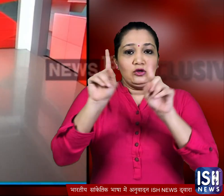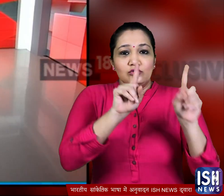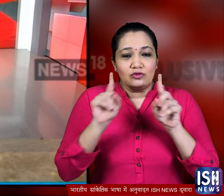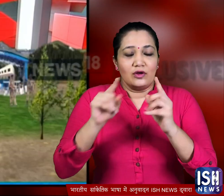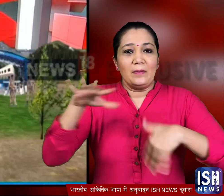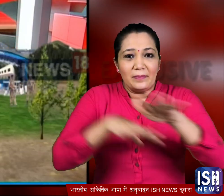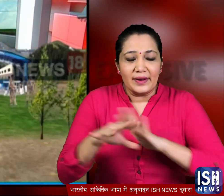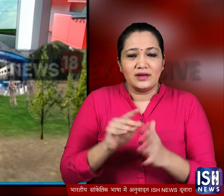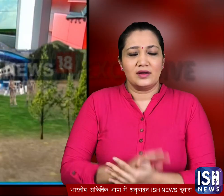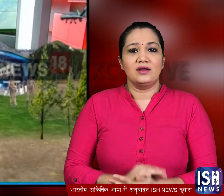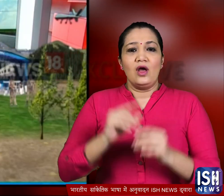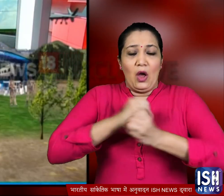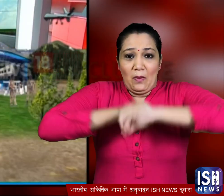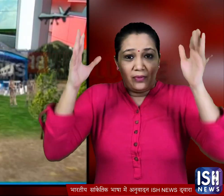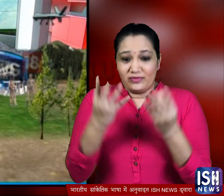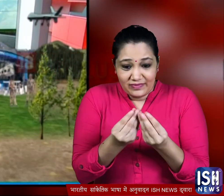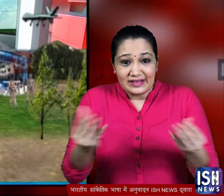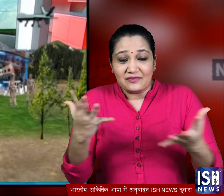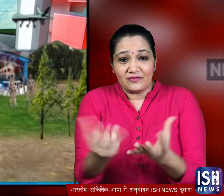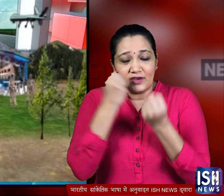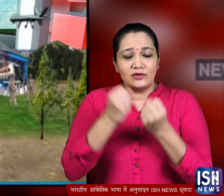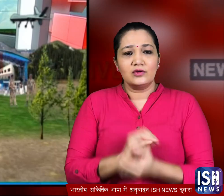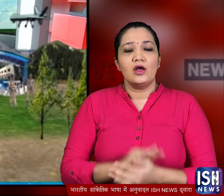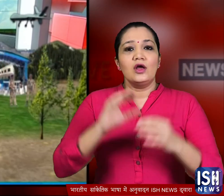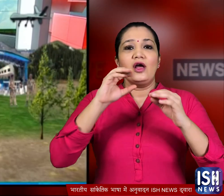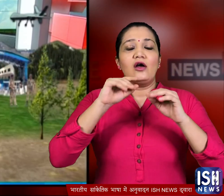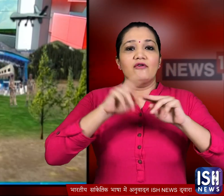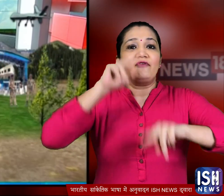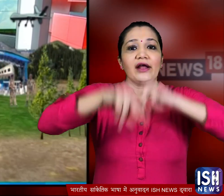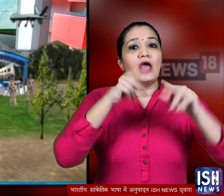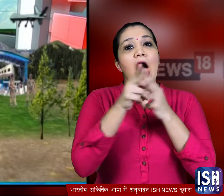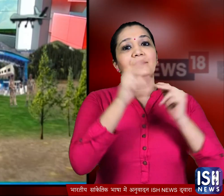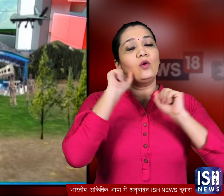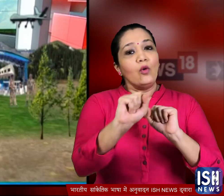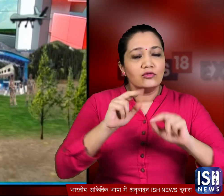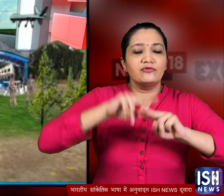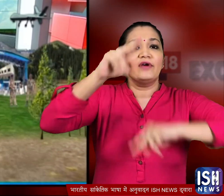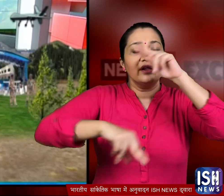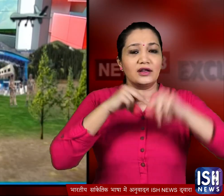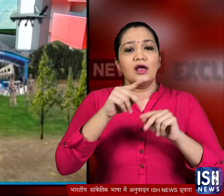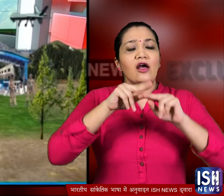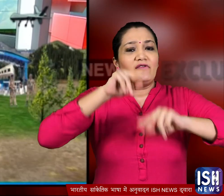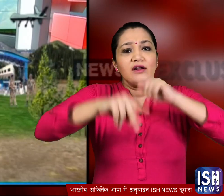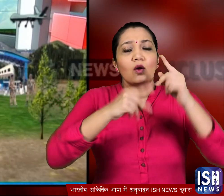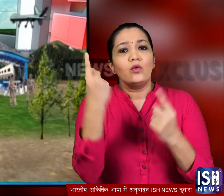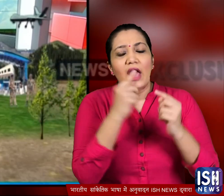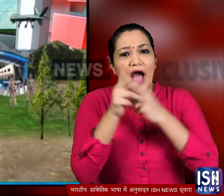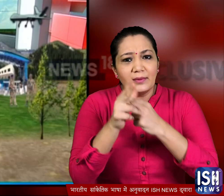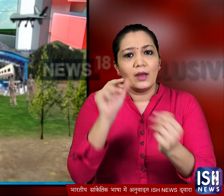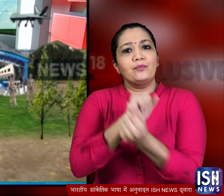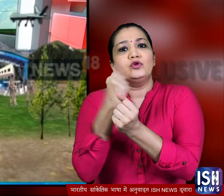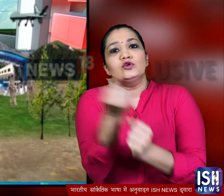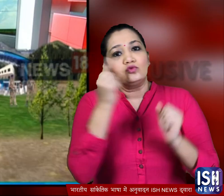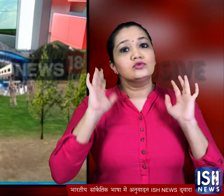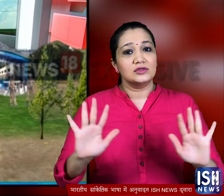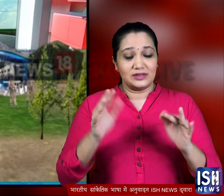कि ड्रोन के जरिए किए गए हमले में जो विस्फोटक मिले हैं वो ऑर्डिनेंस फैक्ट्री में तैयार किए गए, यानी ऐसी जगह जहां बना सामान